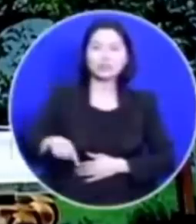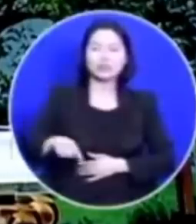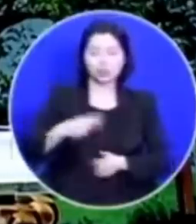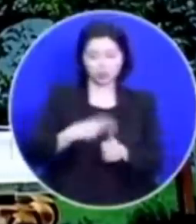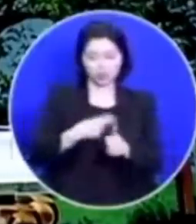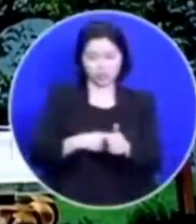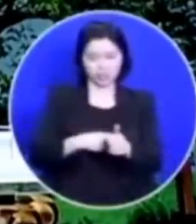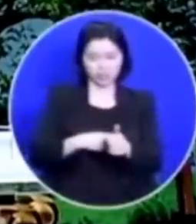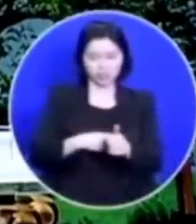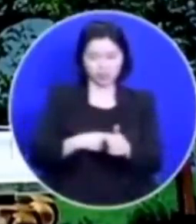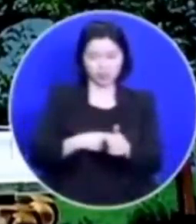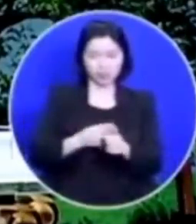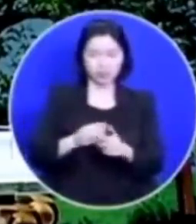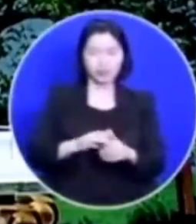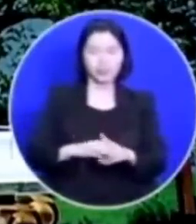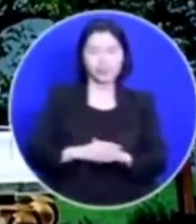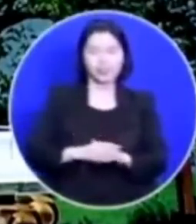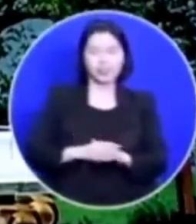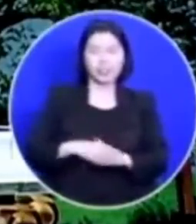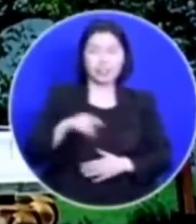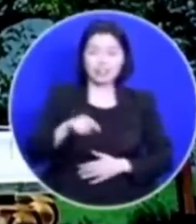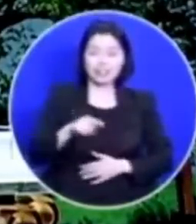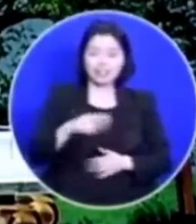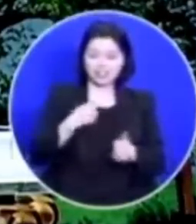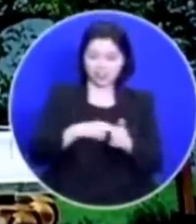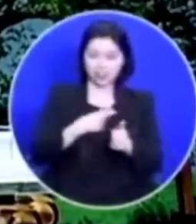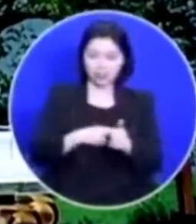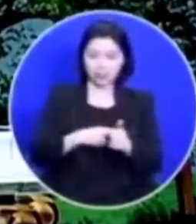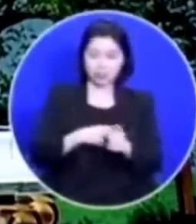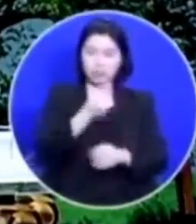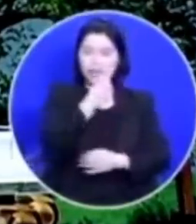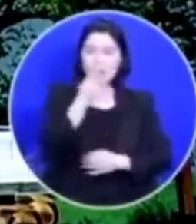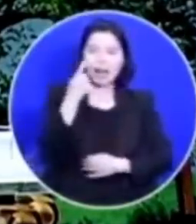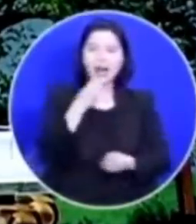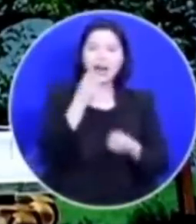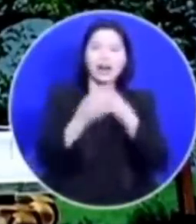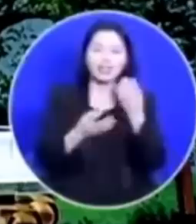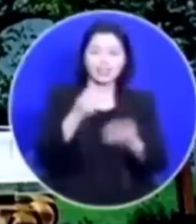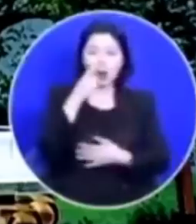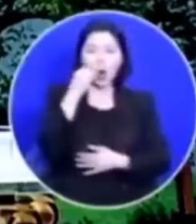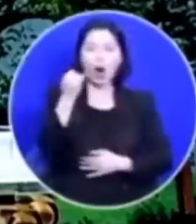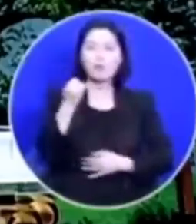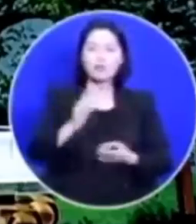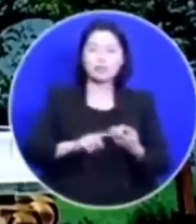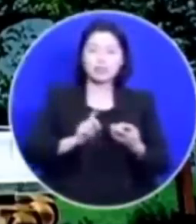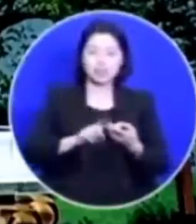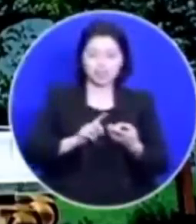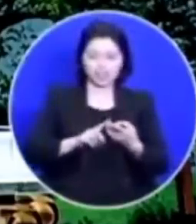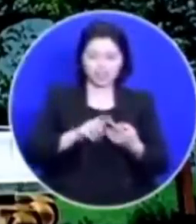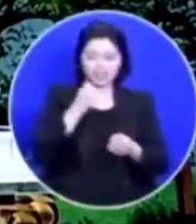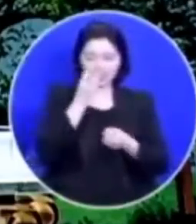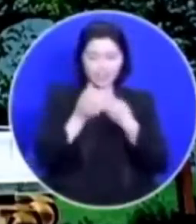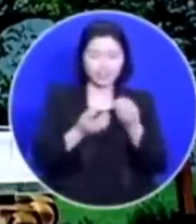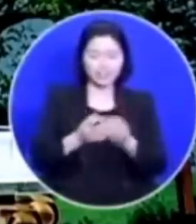전공 a 한식 였으며 그 교수님의 간증 어머님에 대한 감정을 들었어요